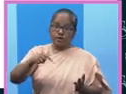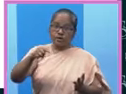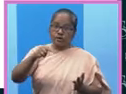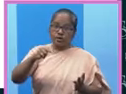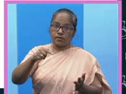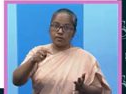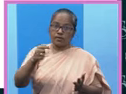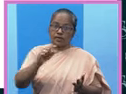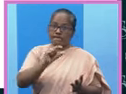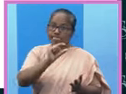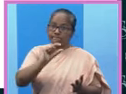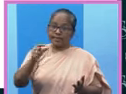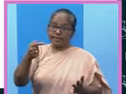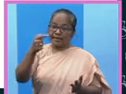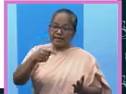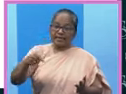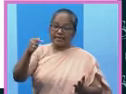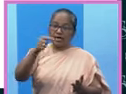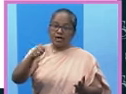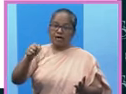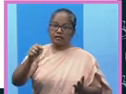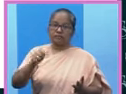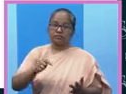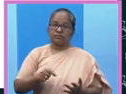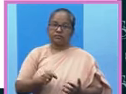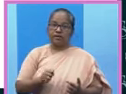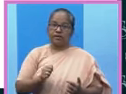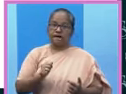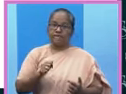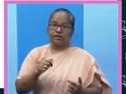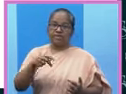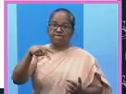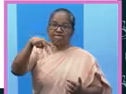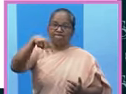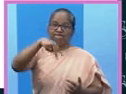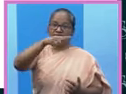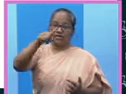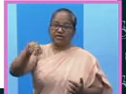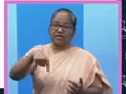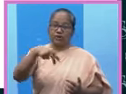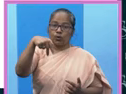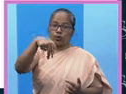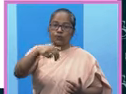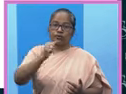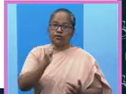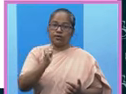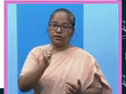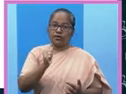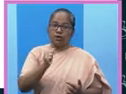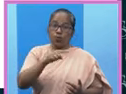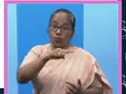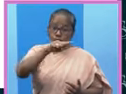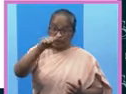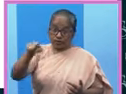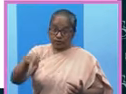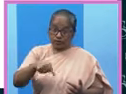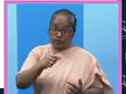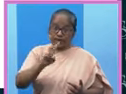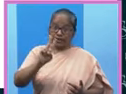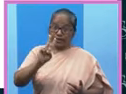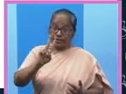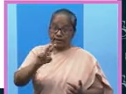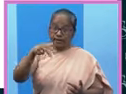அப்படின்னு சொல்லிடுவோம். இது வந்து தீட்டா. அப்போ வட்ட கோணப்பகுதி என்றால் என்ன? ஒரு வட்டத்தினுடைய இரண்டு